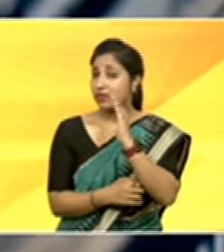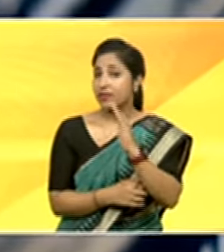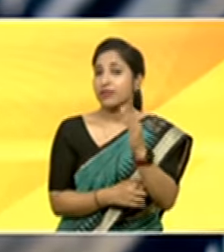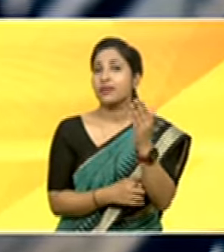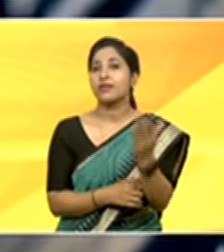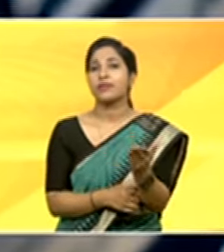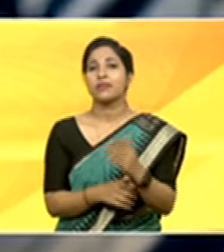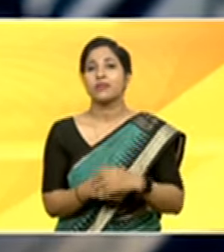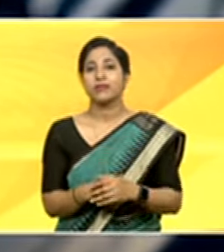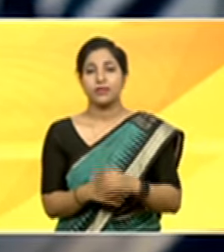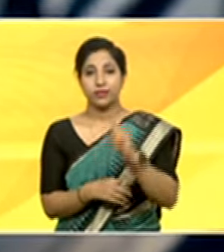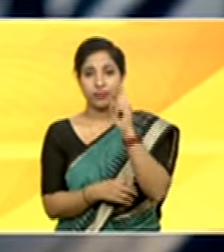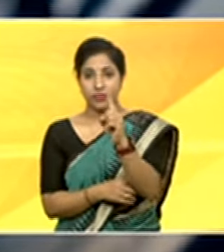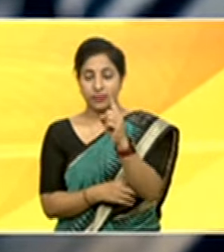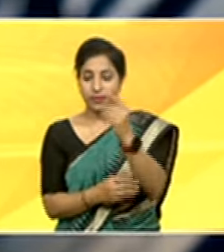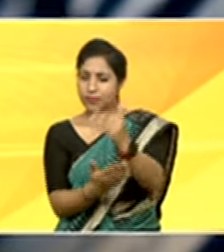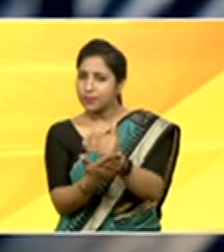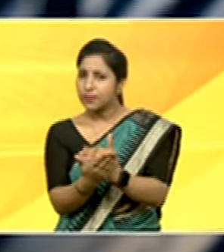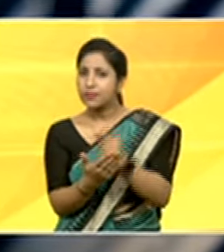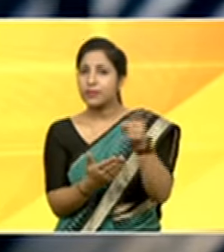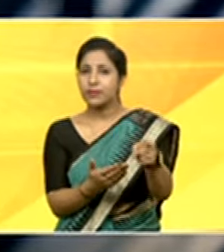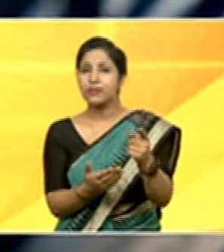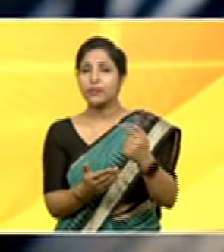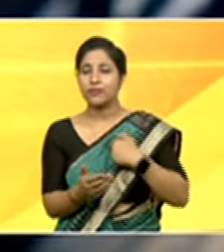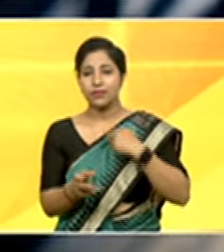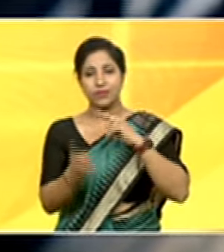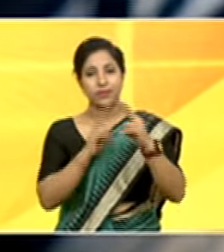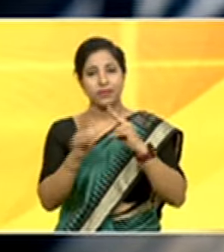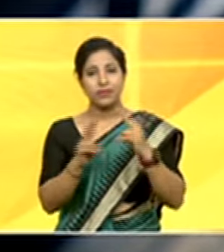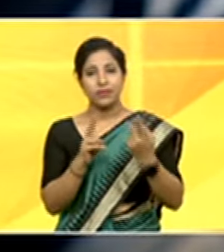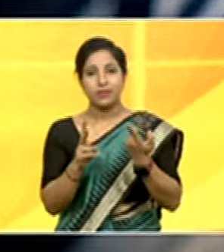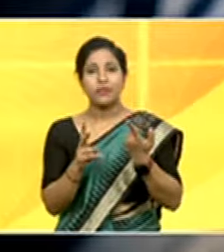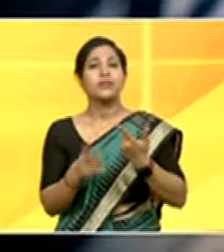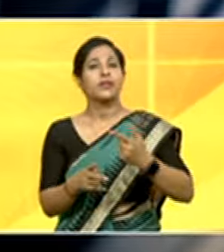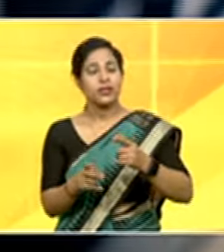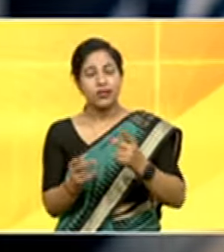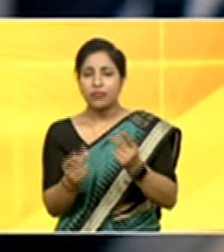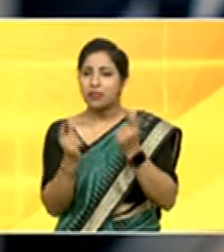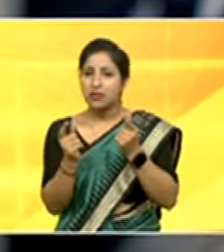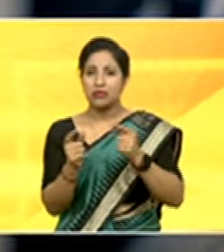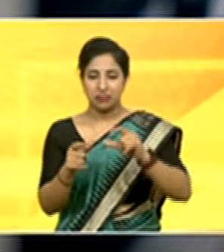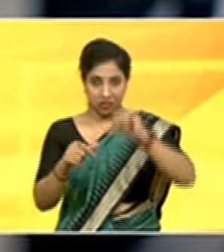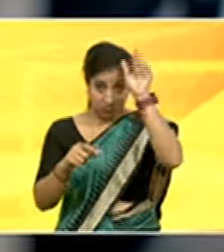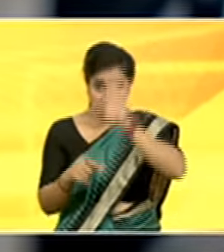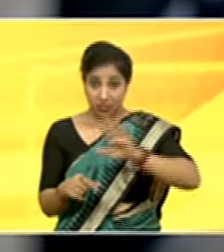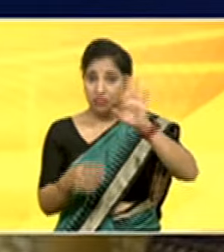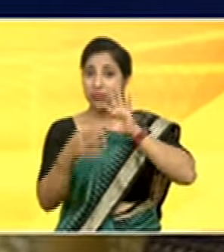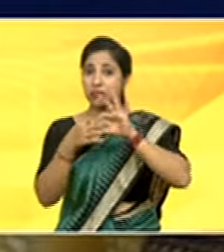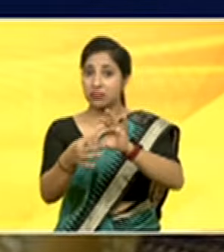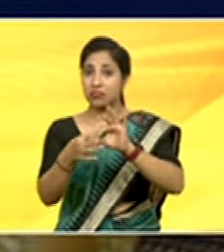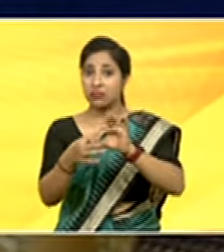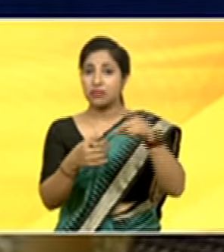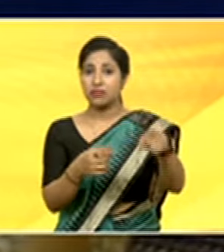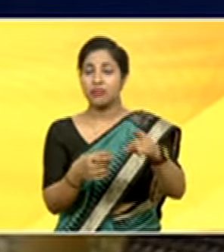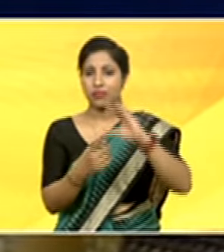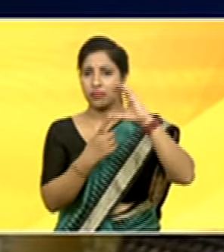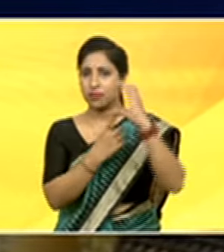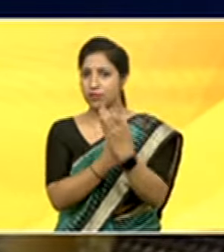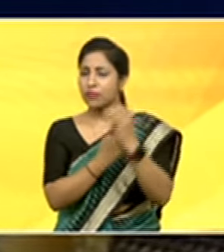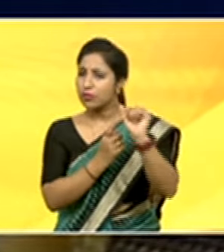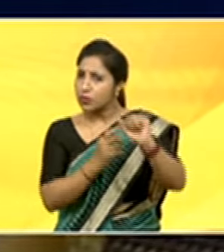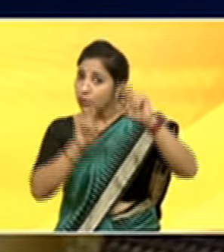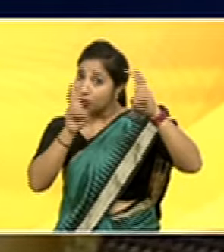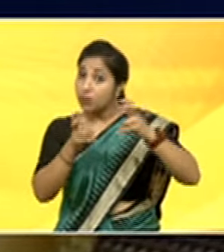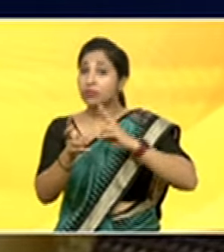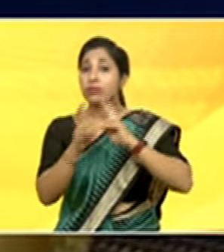एक ऐसा कार्यकरम जिसमें हम बात करेंगे क्वेद भारत संबंद के बारे में क्वेद भारत संस्कृति के बारे